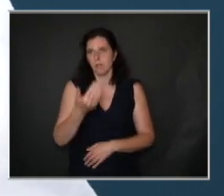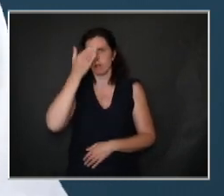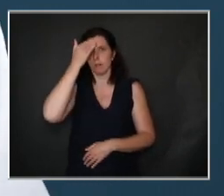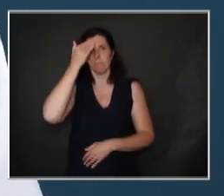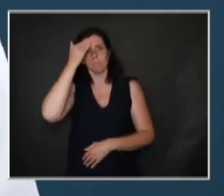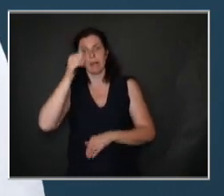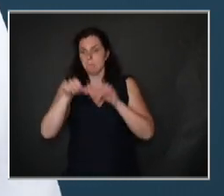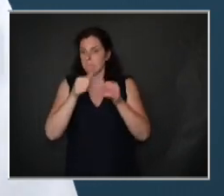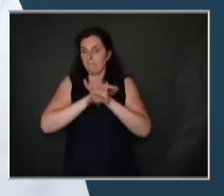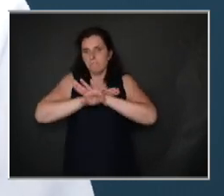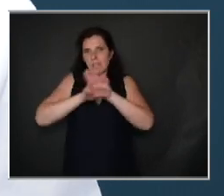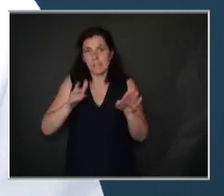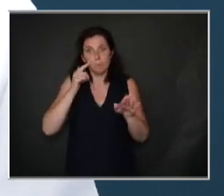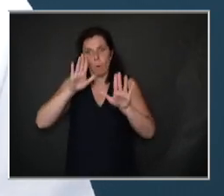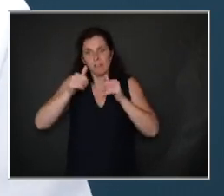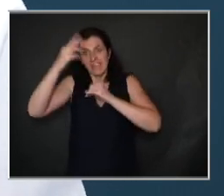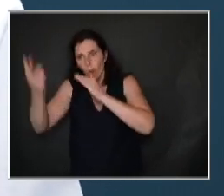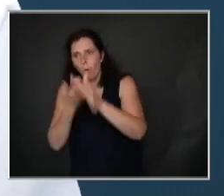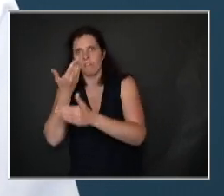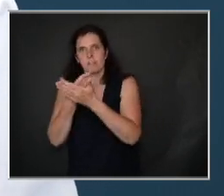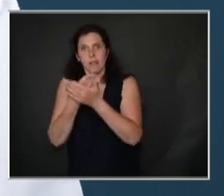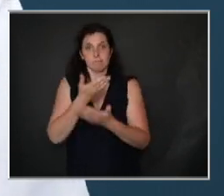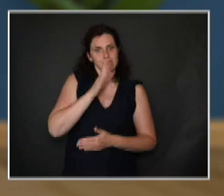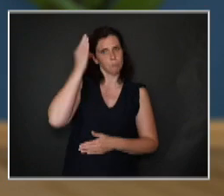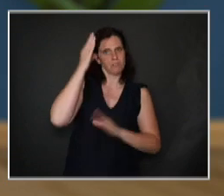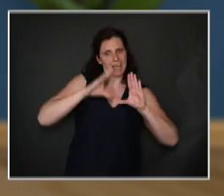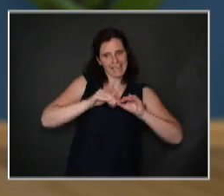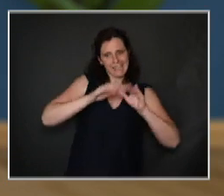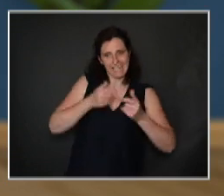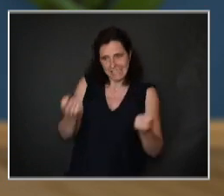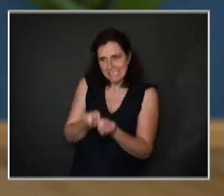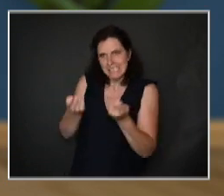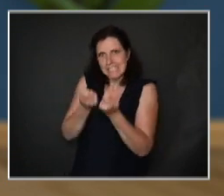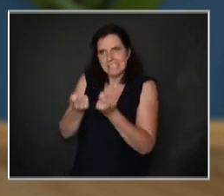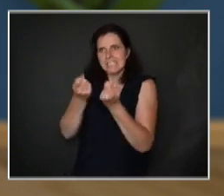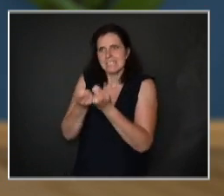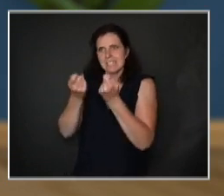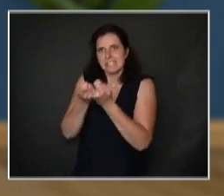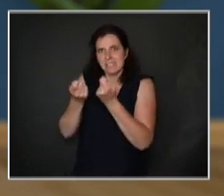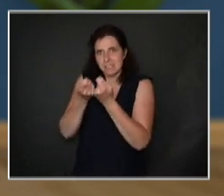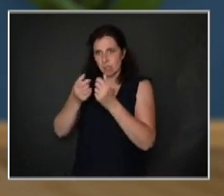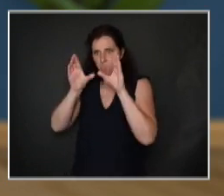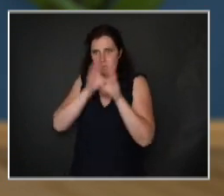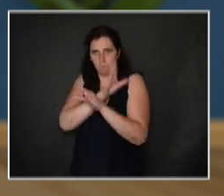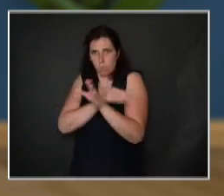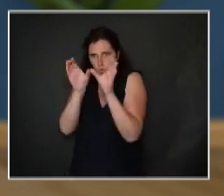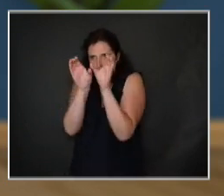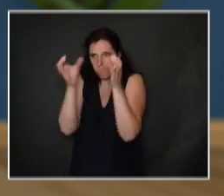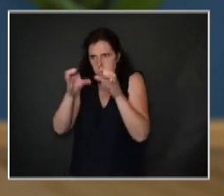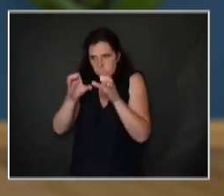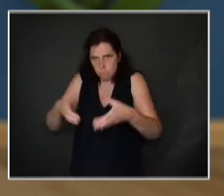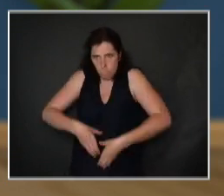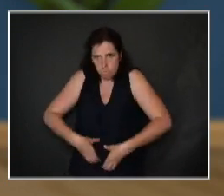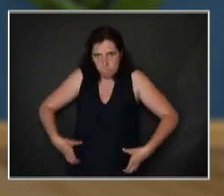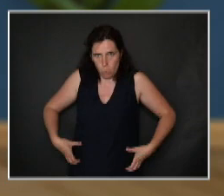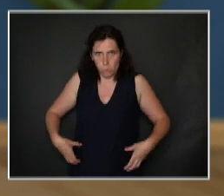mal, pour éviter la récidive, le kinésithérapeute va s'acharner à renforcer les muscles abdominaux,